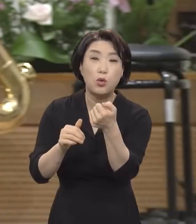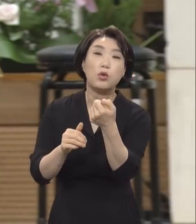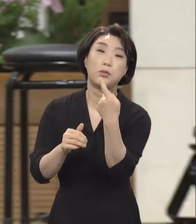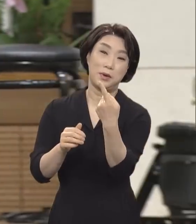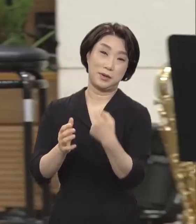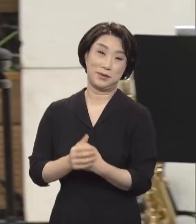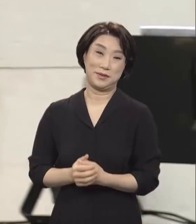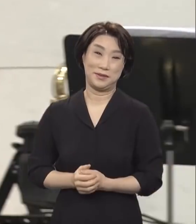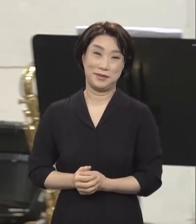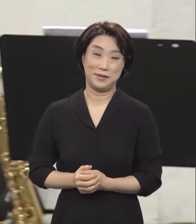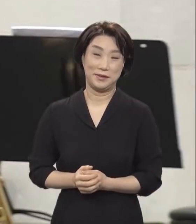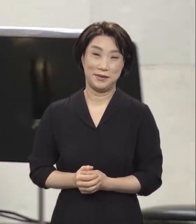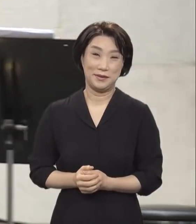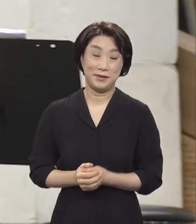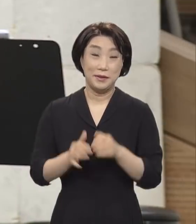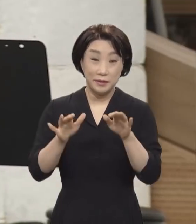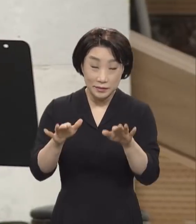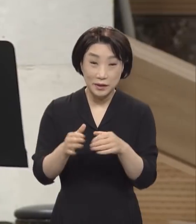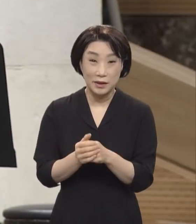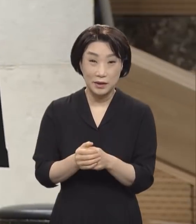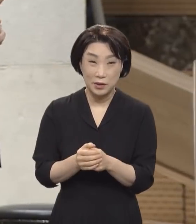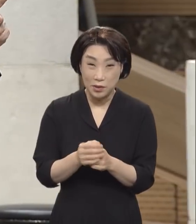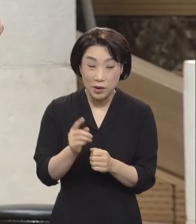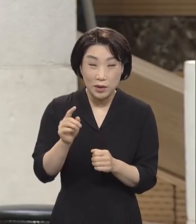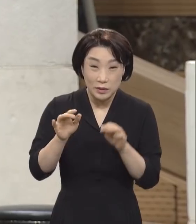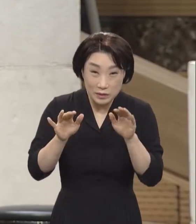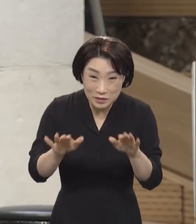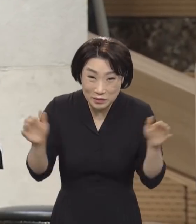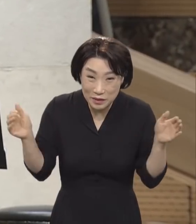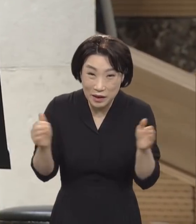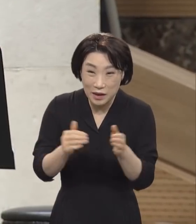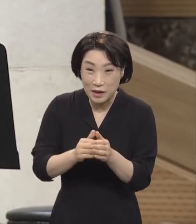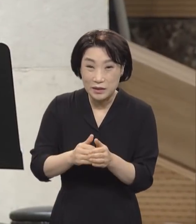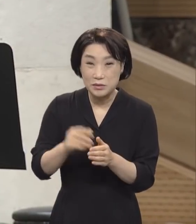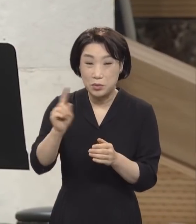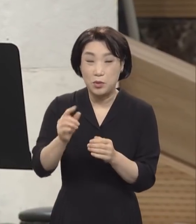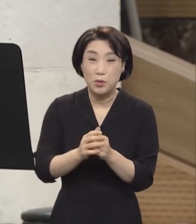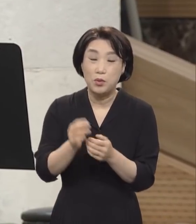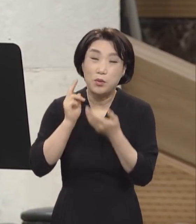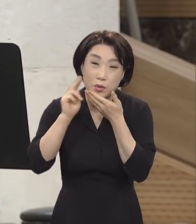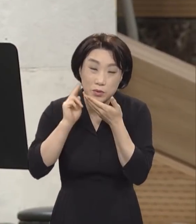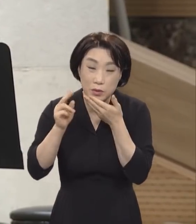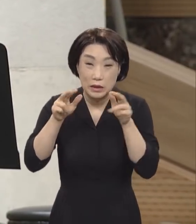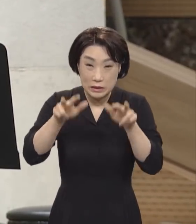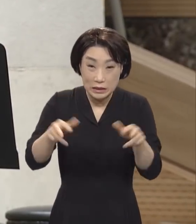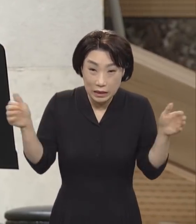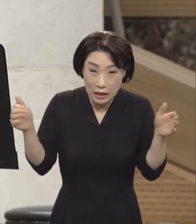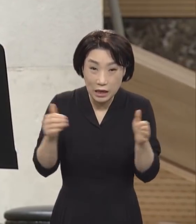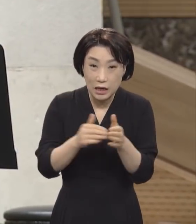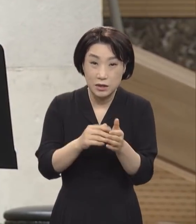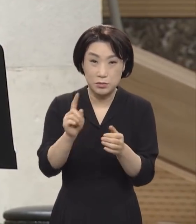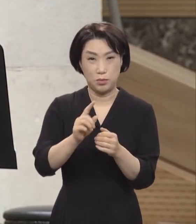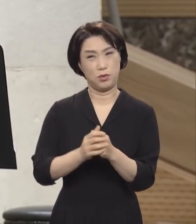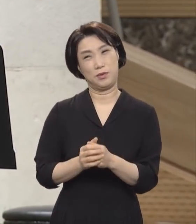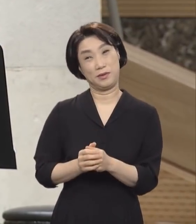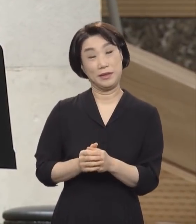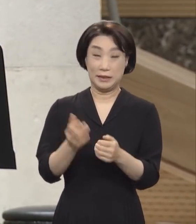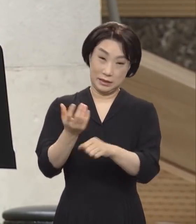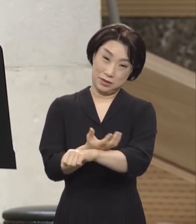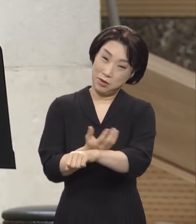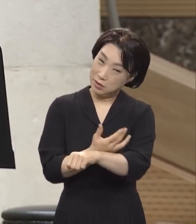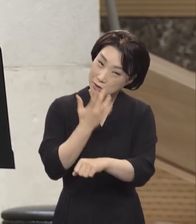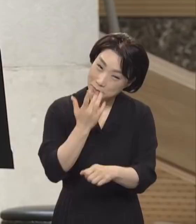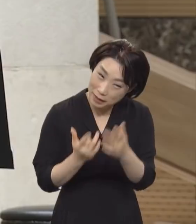단 한 번도 원숭이가 지금까지 털이